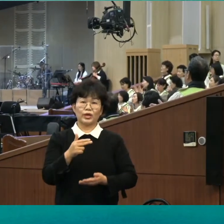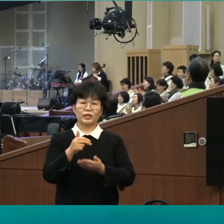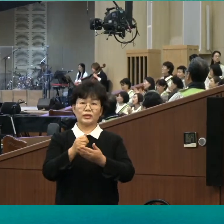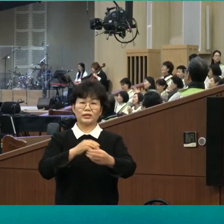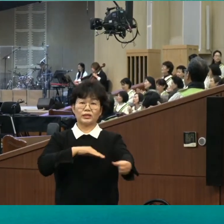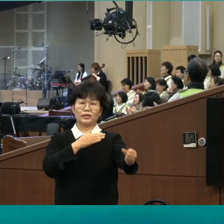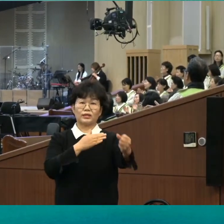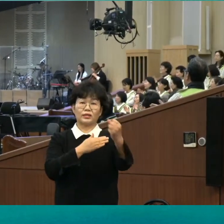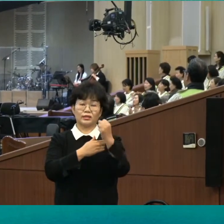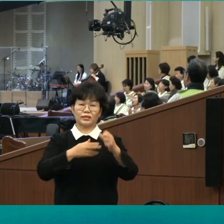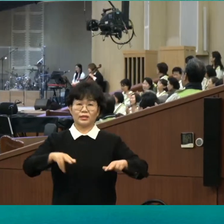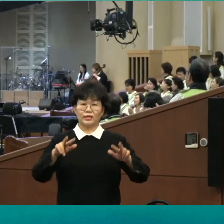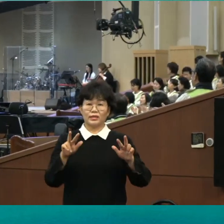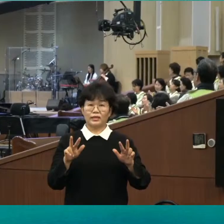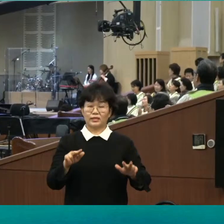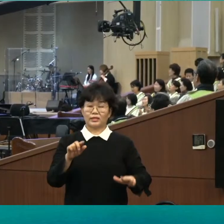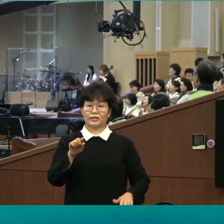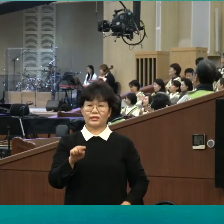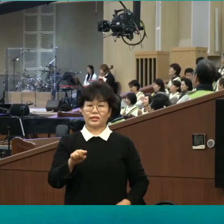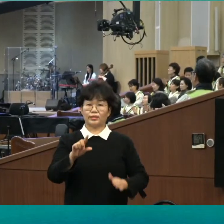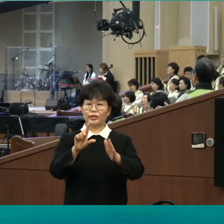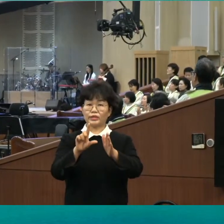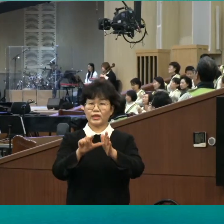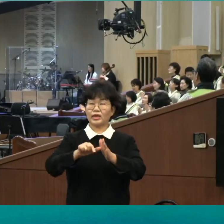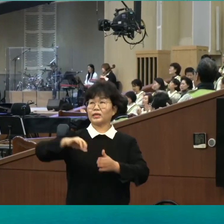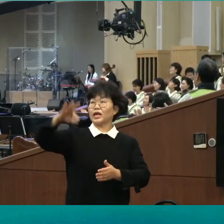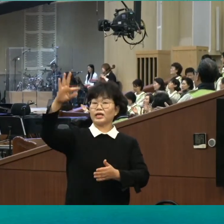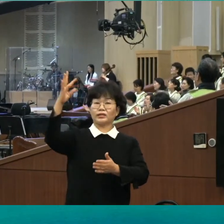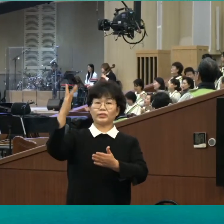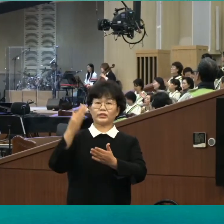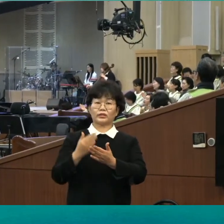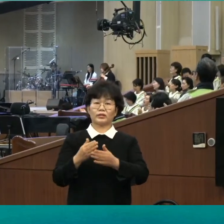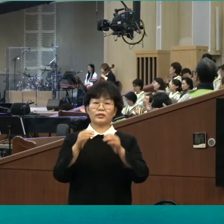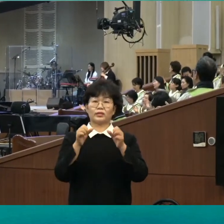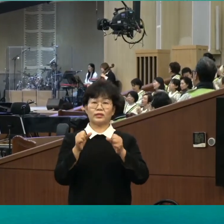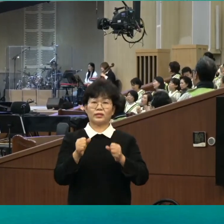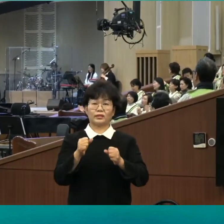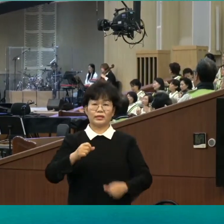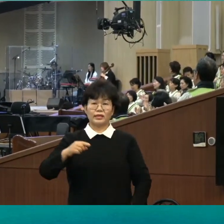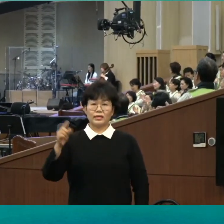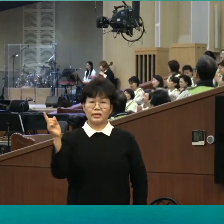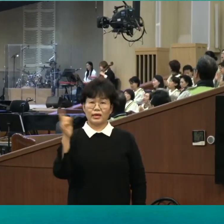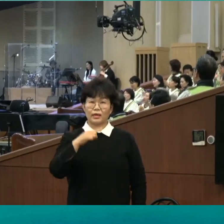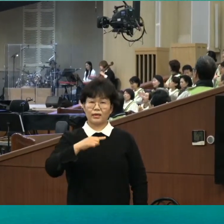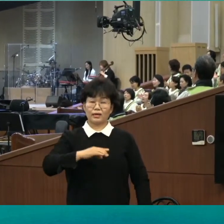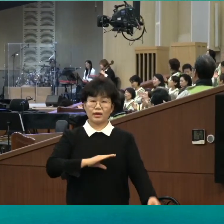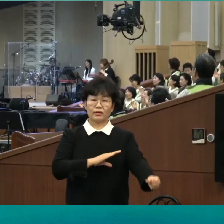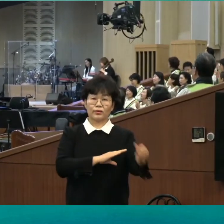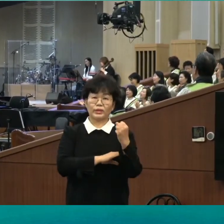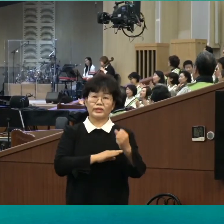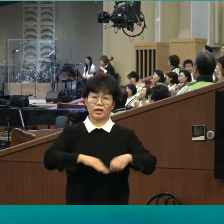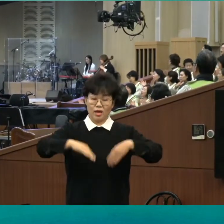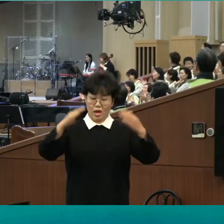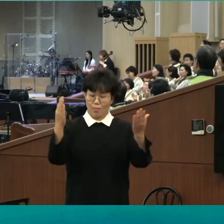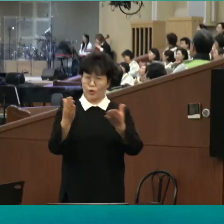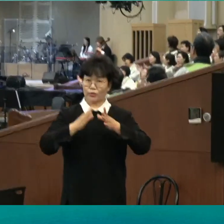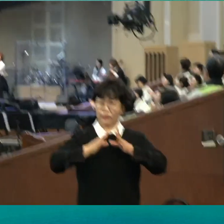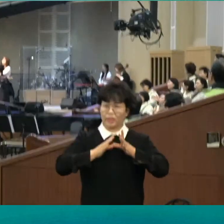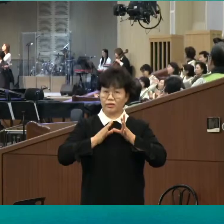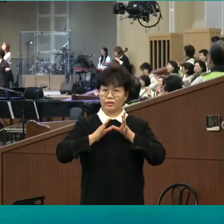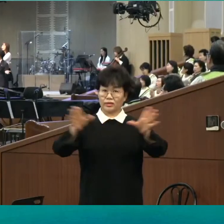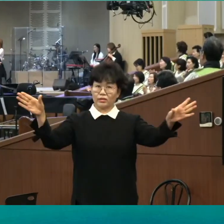주의 능력 지금 이 시간 임하셔서 악한 권세